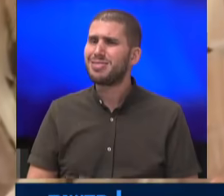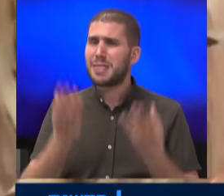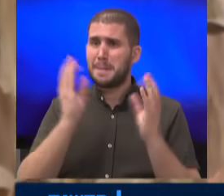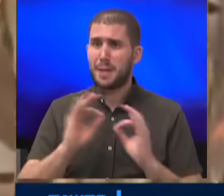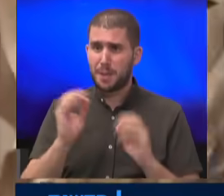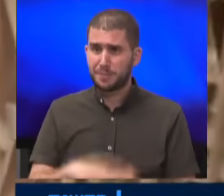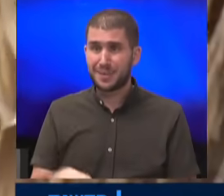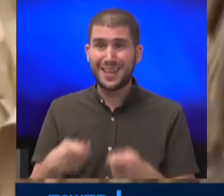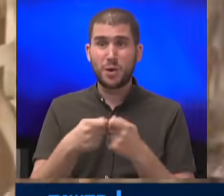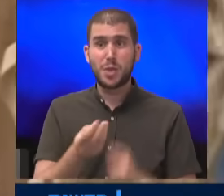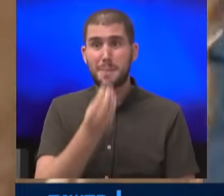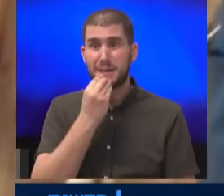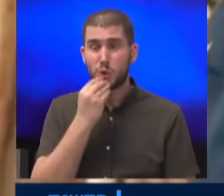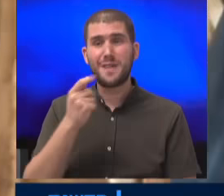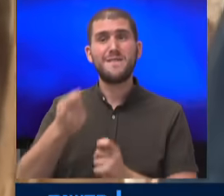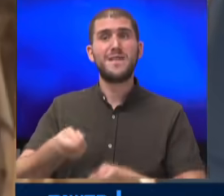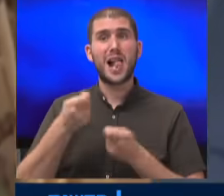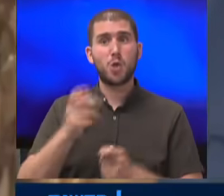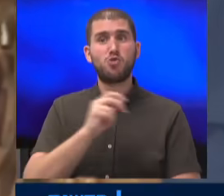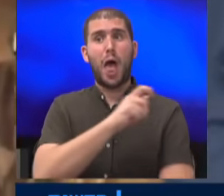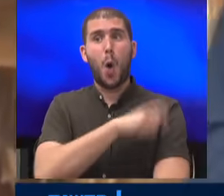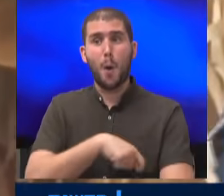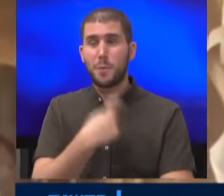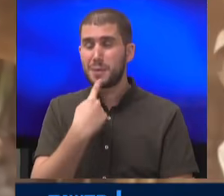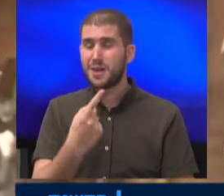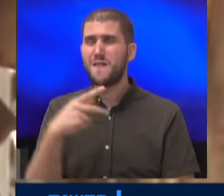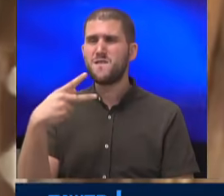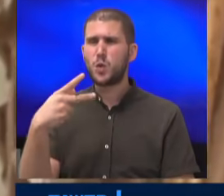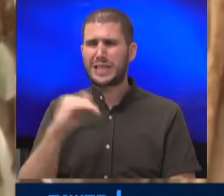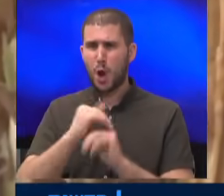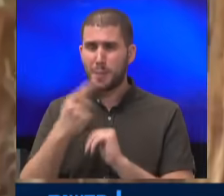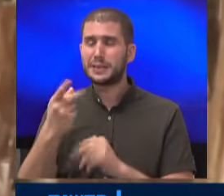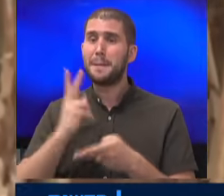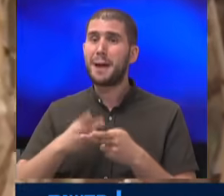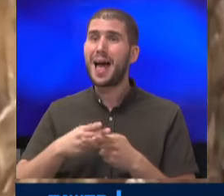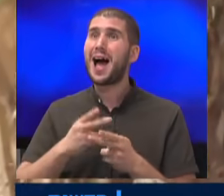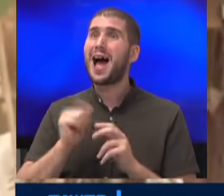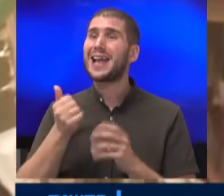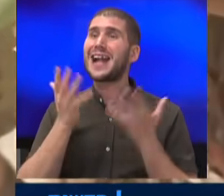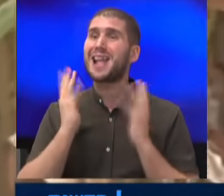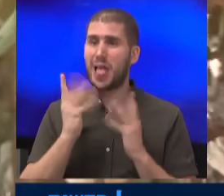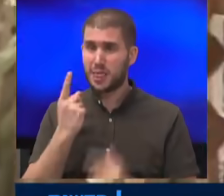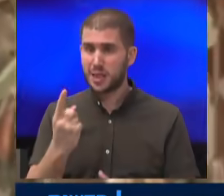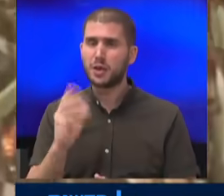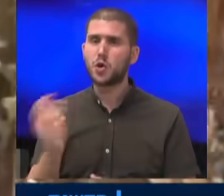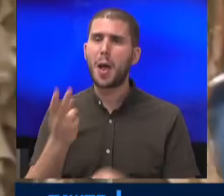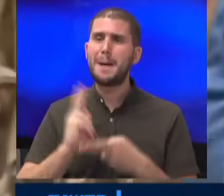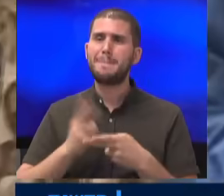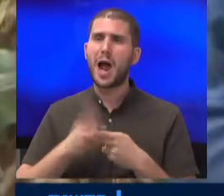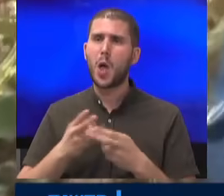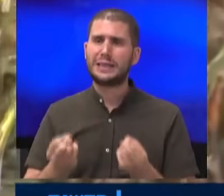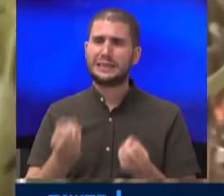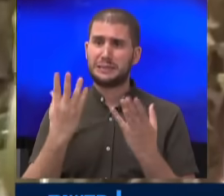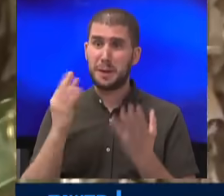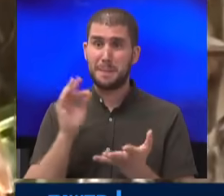המזון והחקלאות של האום, הפוזריום נחשבת למחלה הקטלנית ביותר מקרב כל מחלות הצמחים. ברגע שהיא